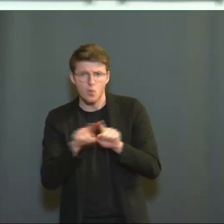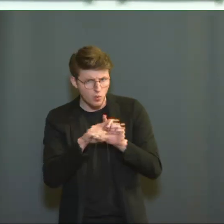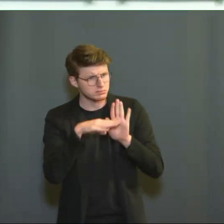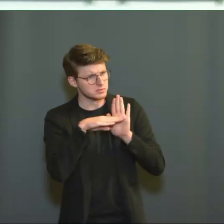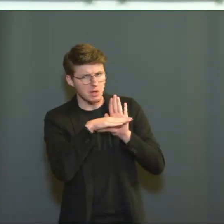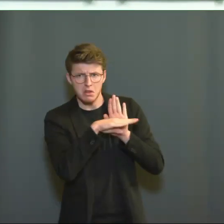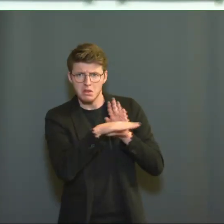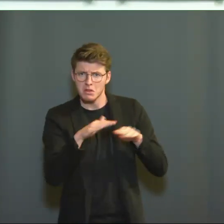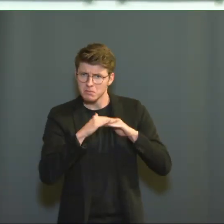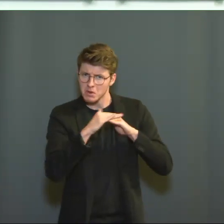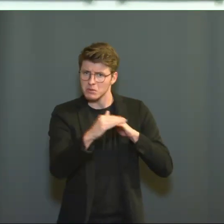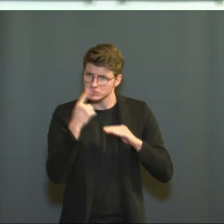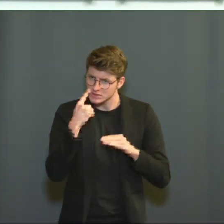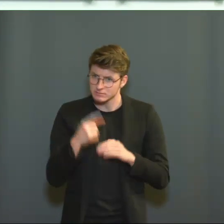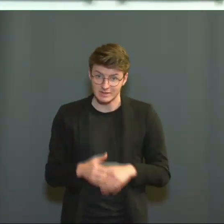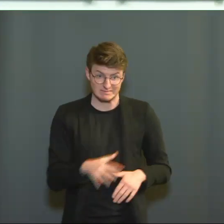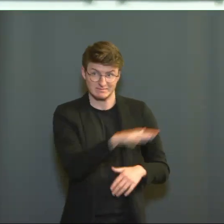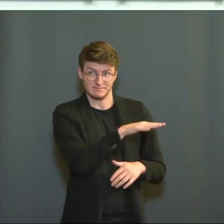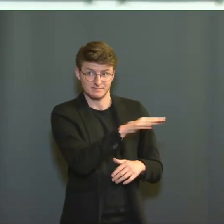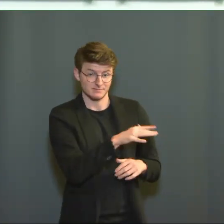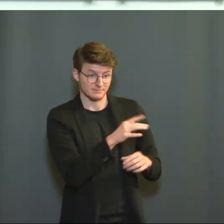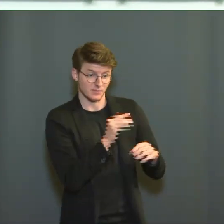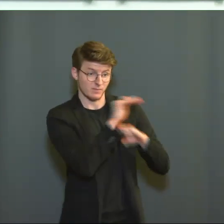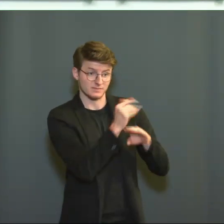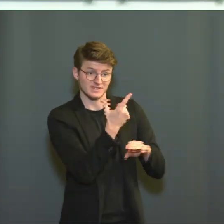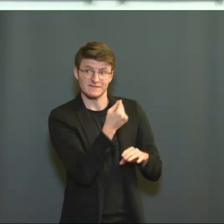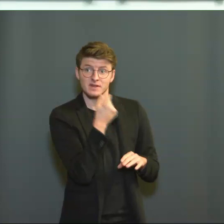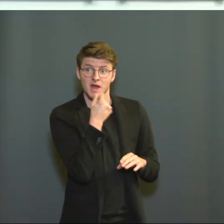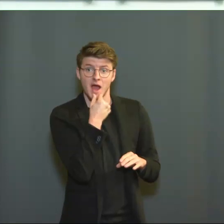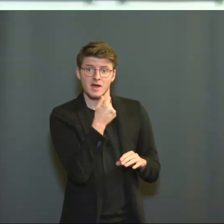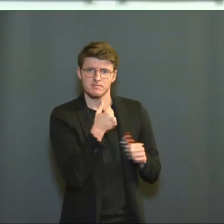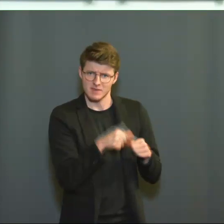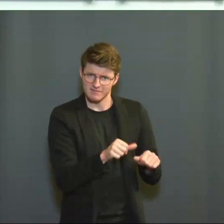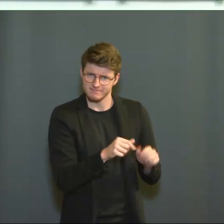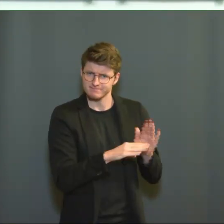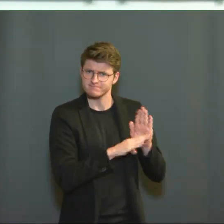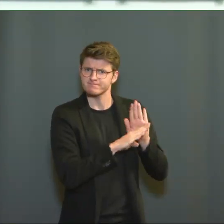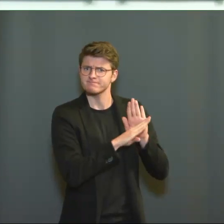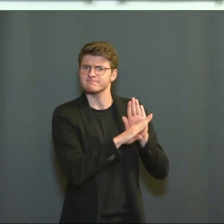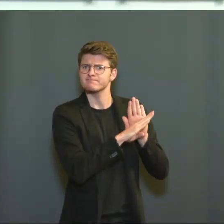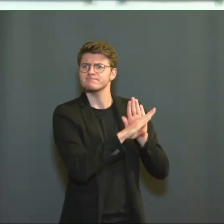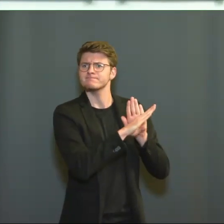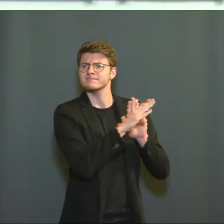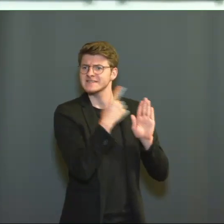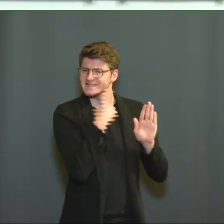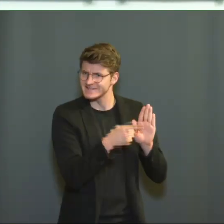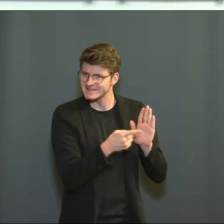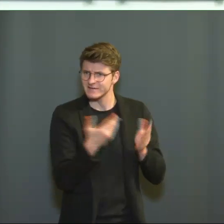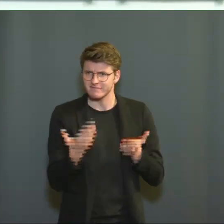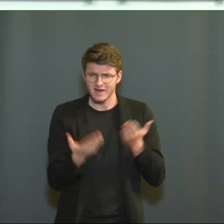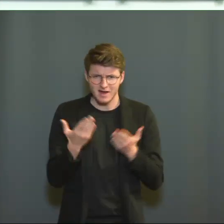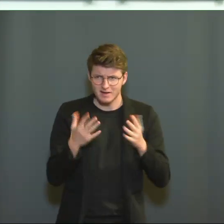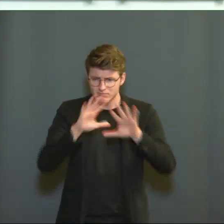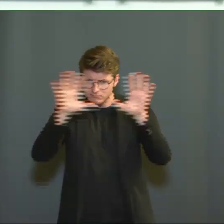Bij de 70-plussers zien we daarentegen nog steeds een toename die dubbel zo hoog is als het nationale gemiddelde.